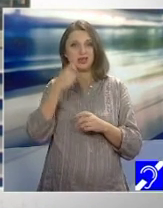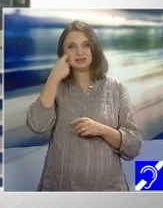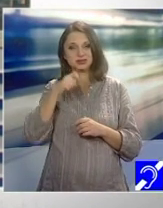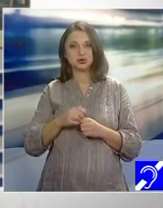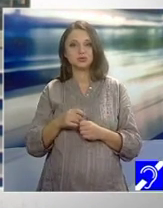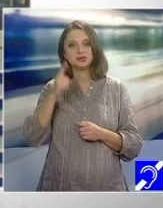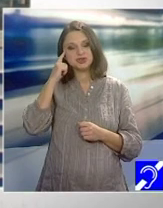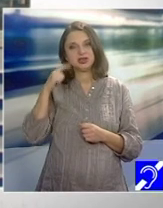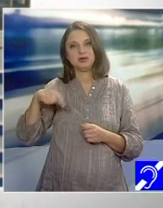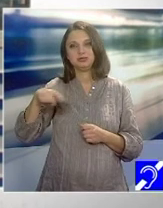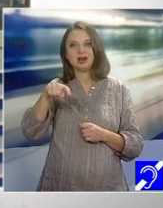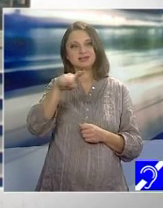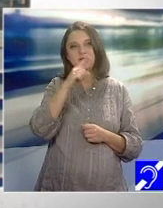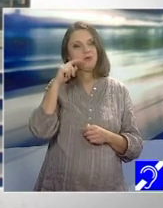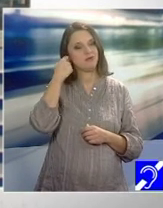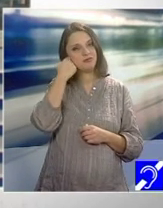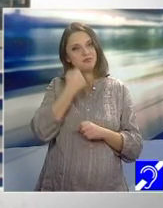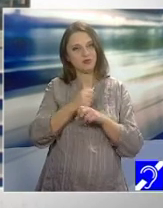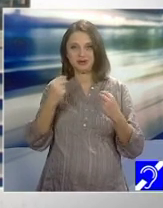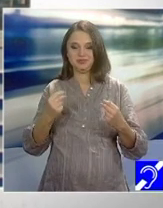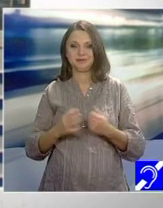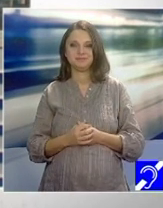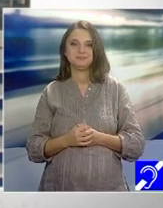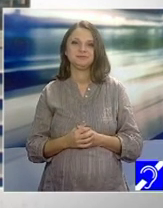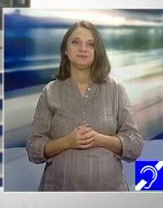și traseul foarte bine.